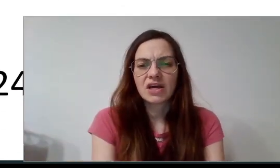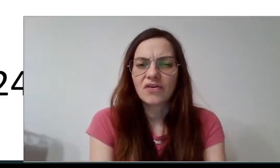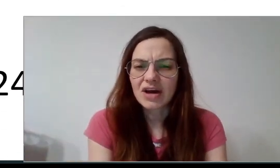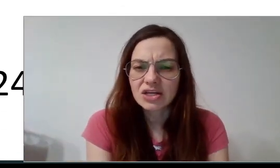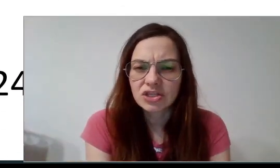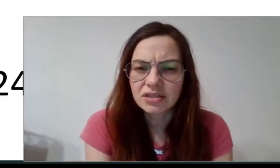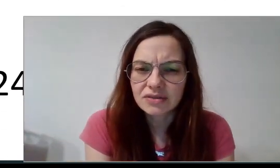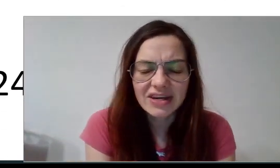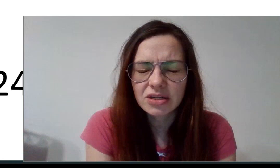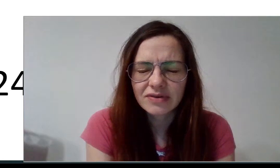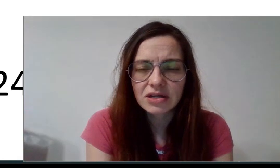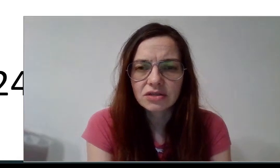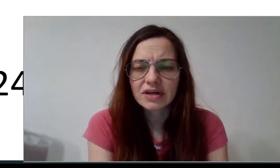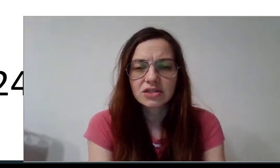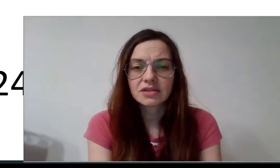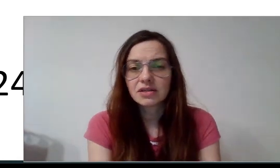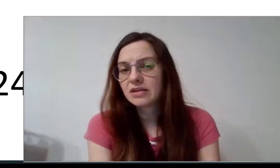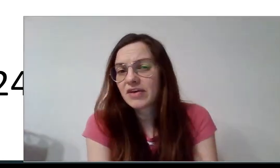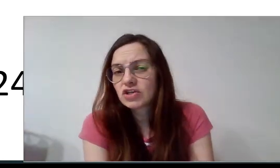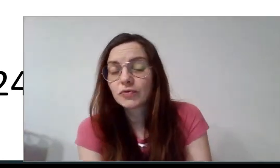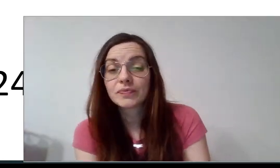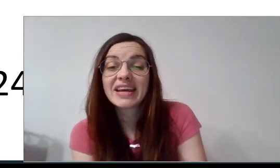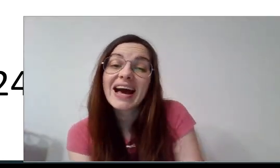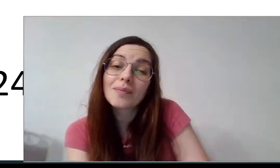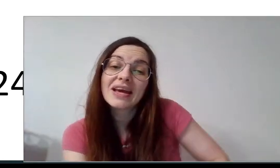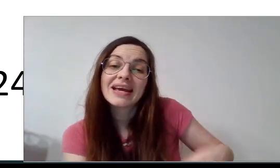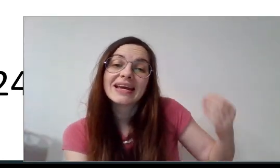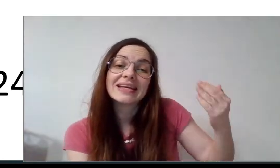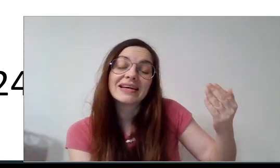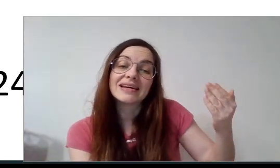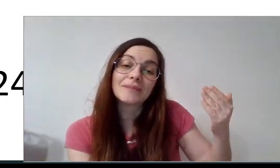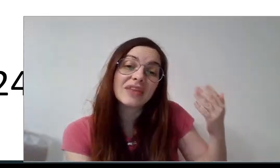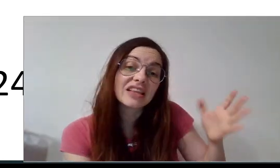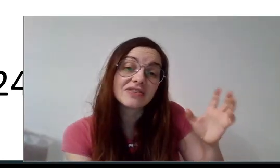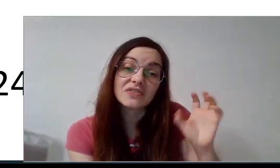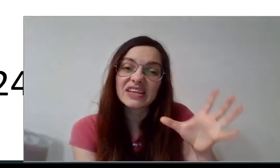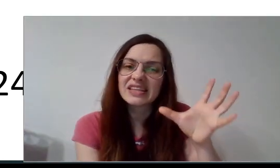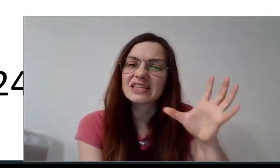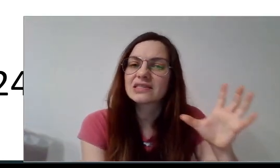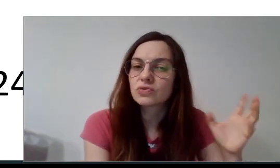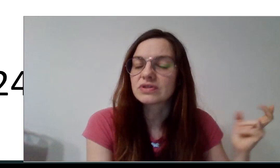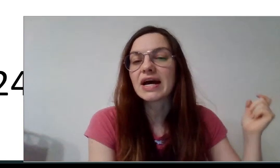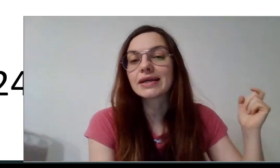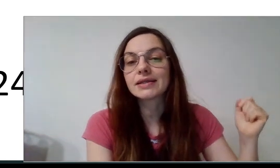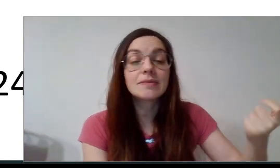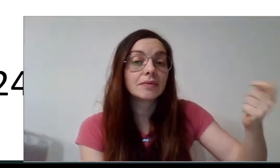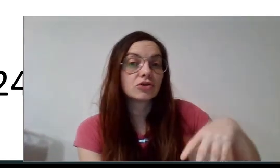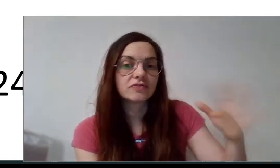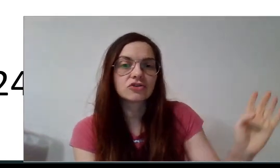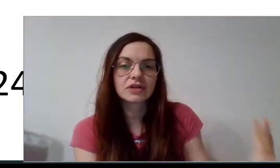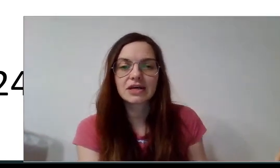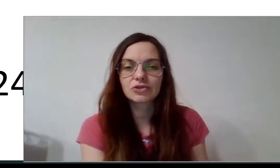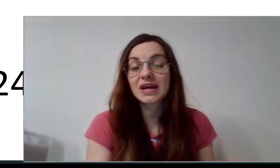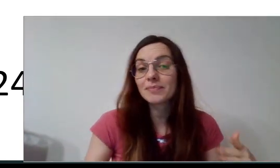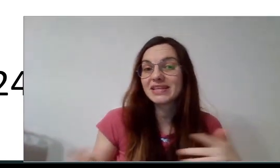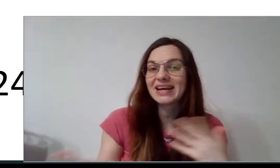Wichtig, važen, važan ili važno. Ich habe etwas Wichtiges zu sagen. Imam nešto važno